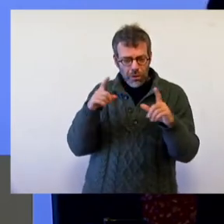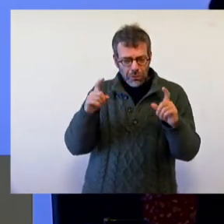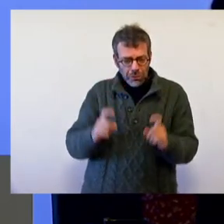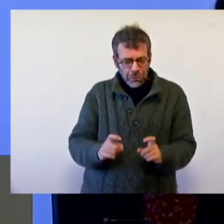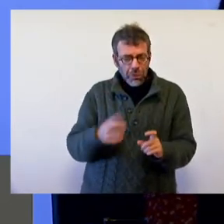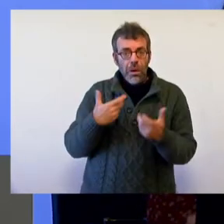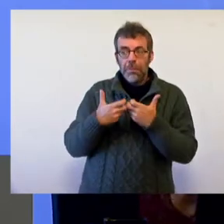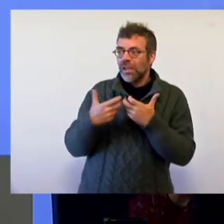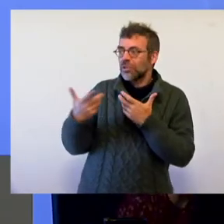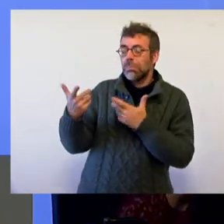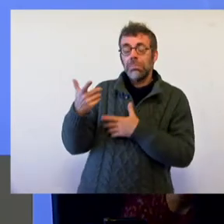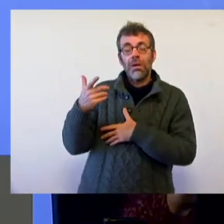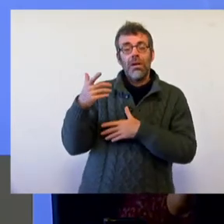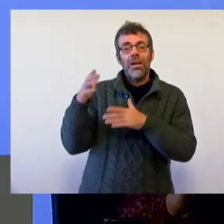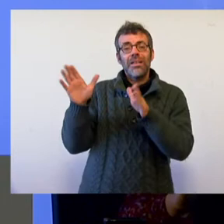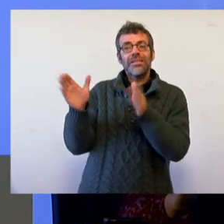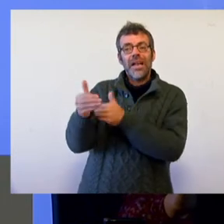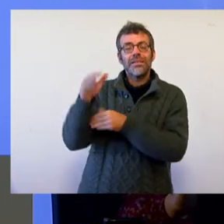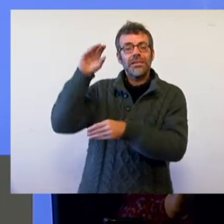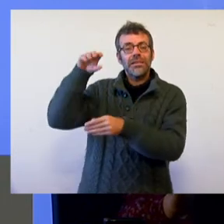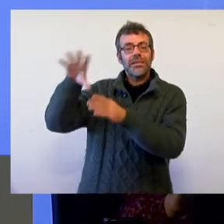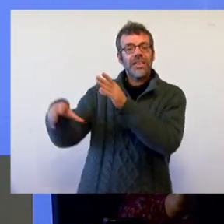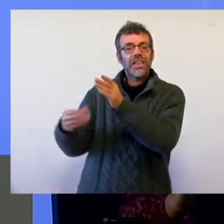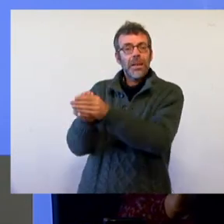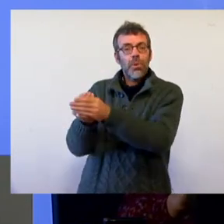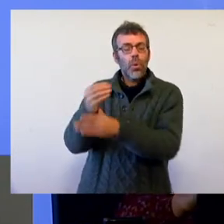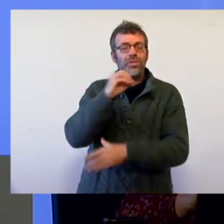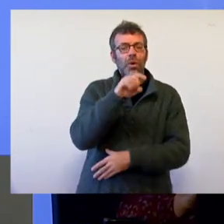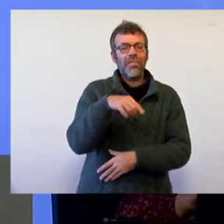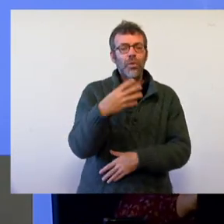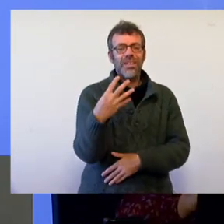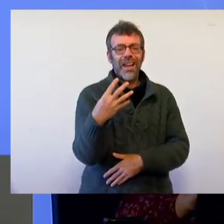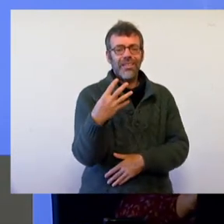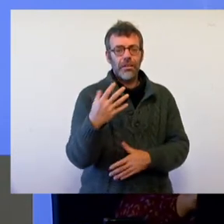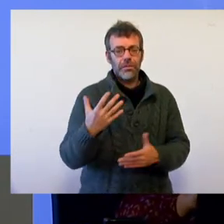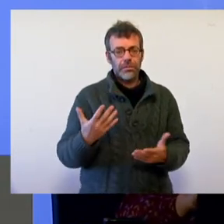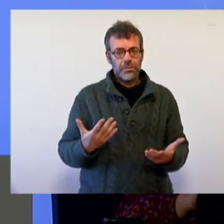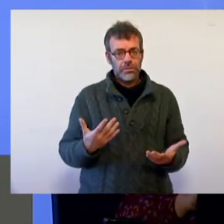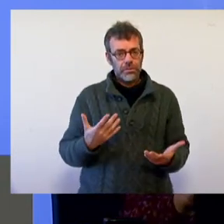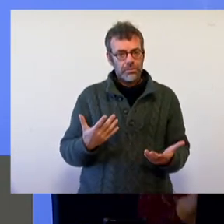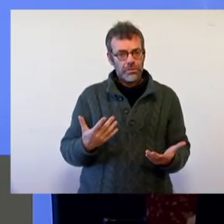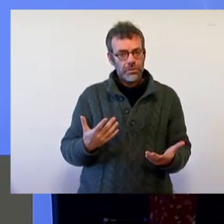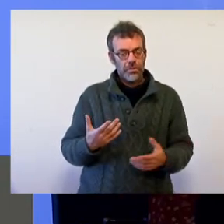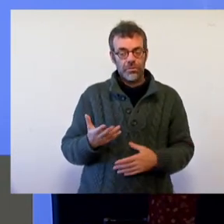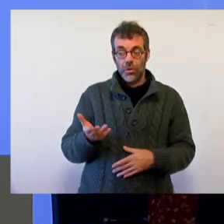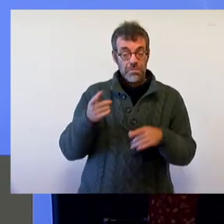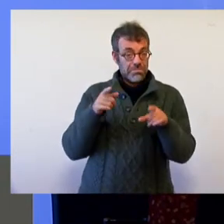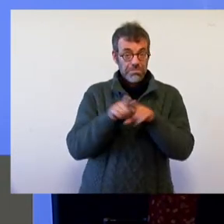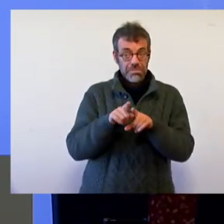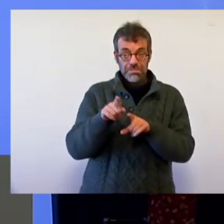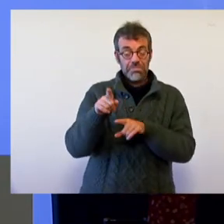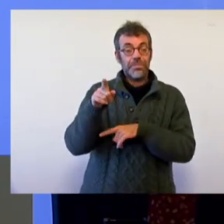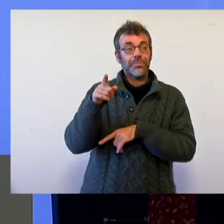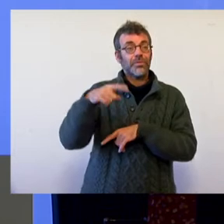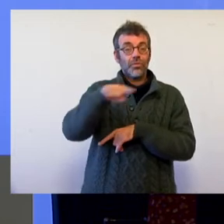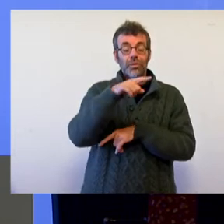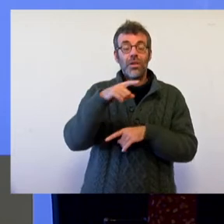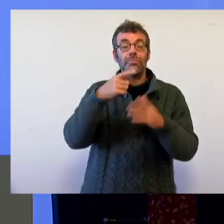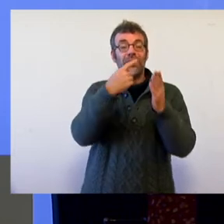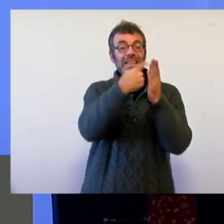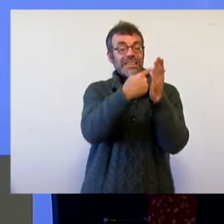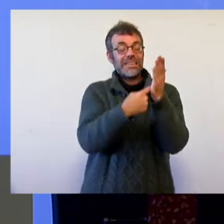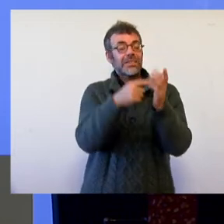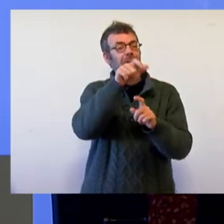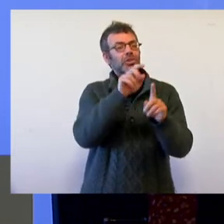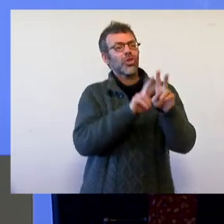dépôts, c'est 0,4 points. D'ailleurs, vous-même, les représentants de la liste de M. Altrad, c'était ce message